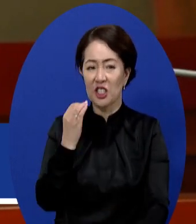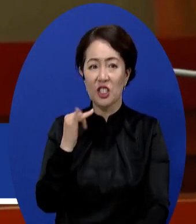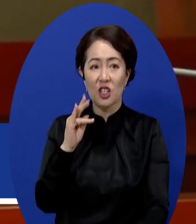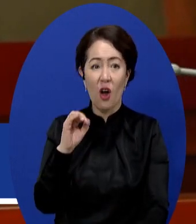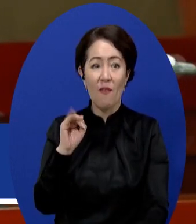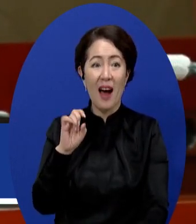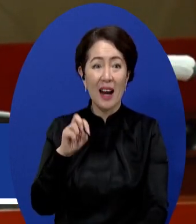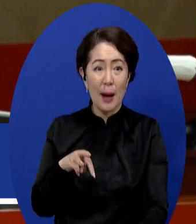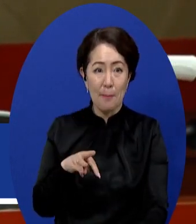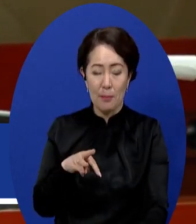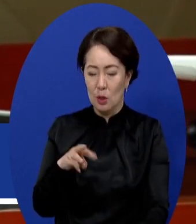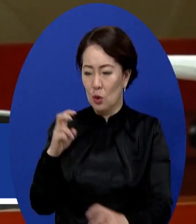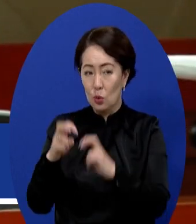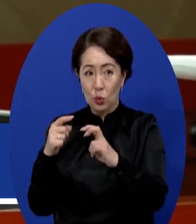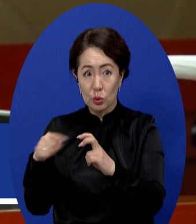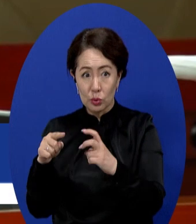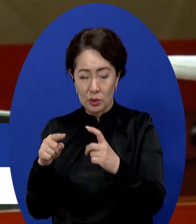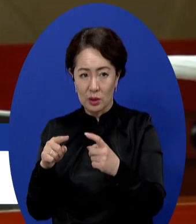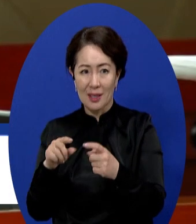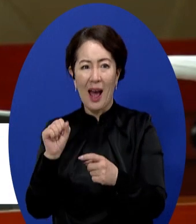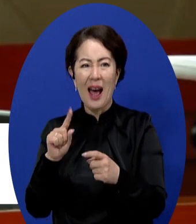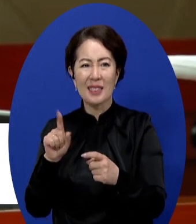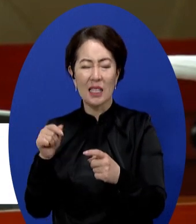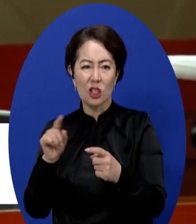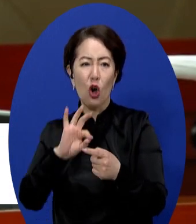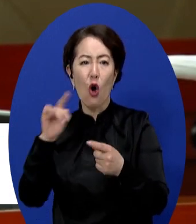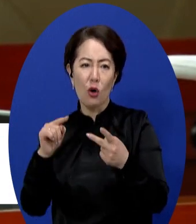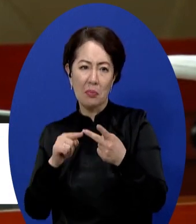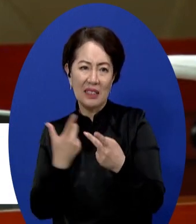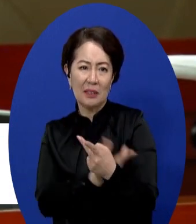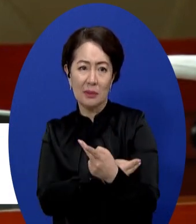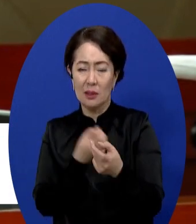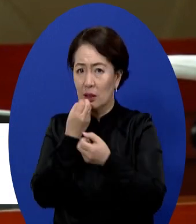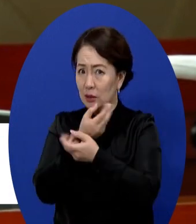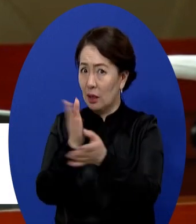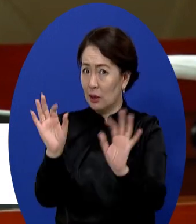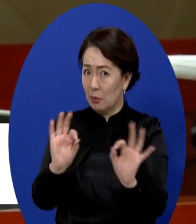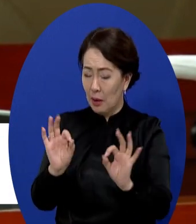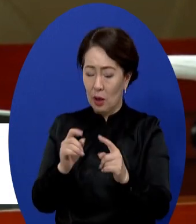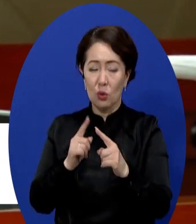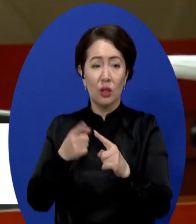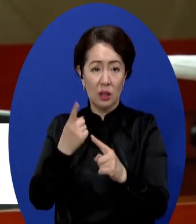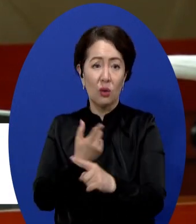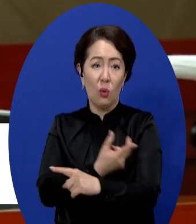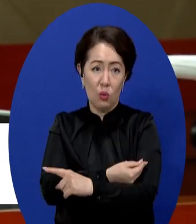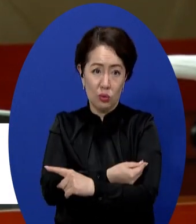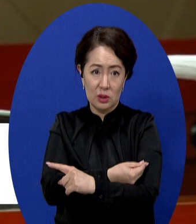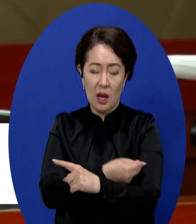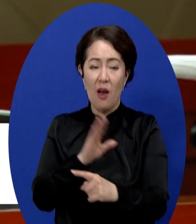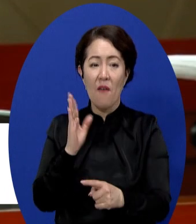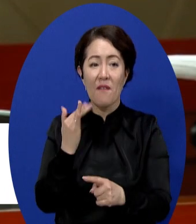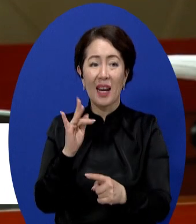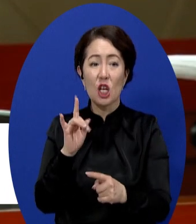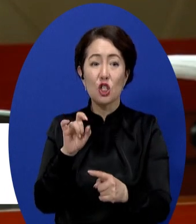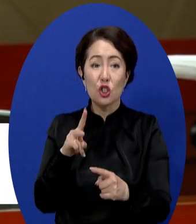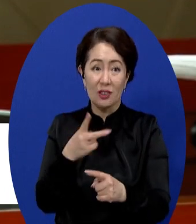вирусил вакцины 2-р тун дээр AstraZeneca вакцин хийн гэсэн тийм бол зарлаагүй. 2-р тун бол вирусил вакцин хийлгсэн бол